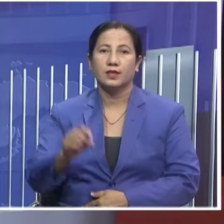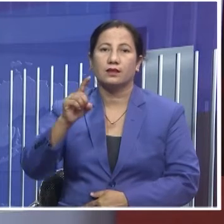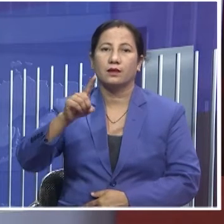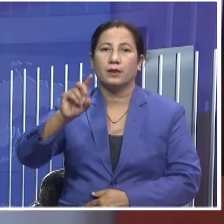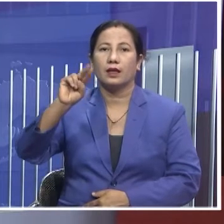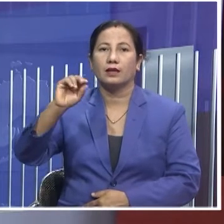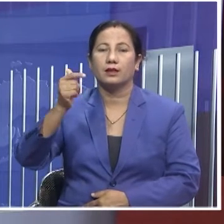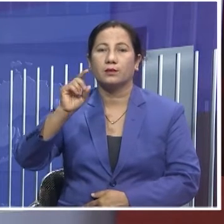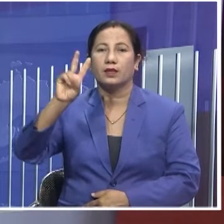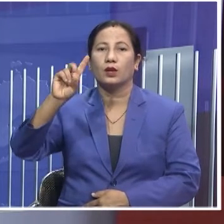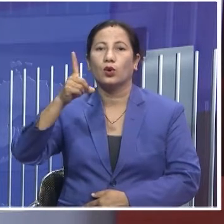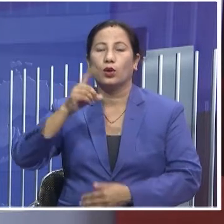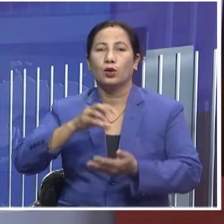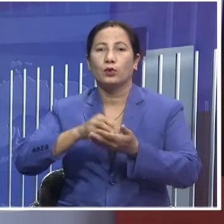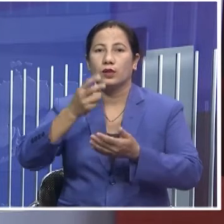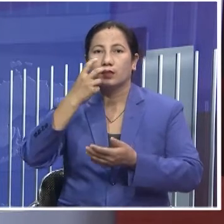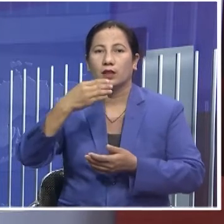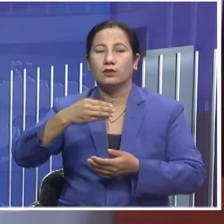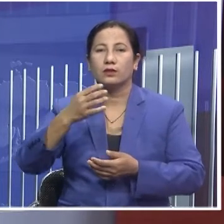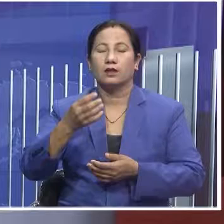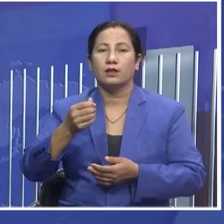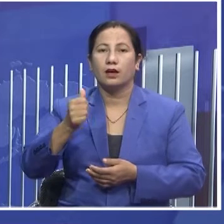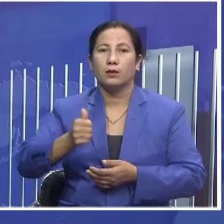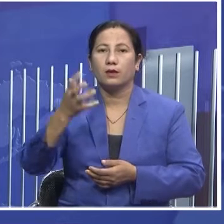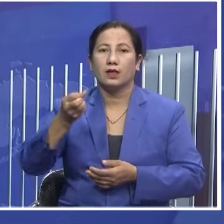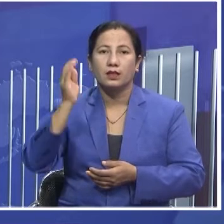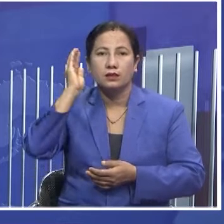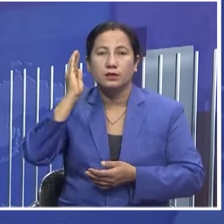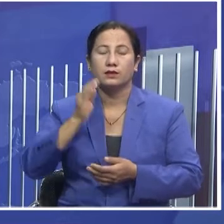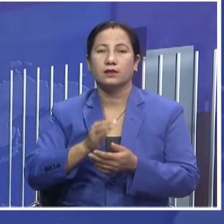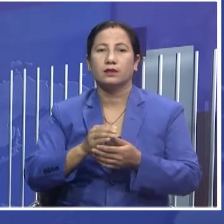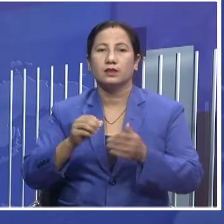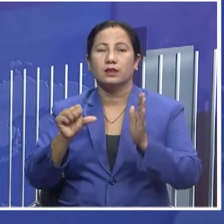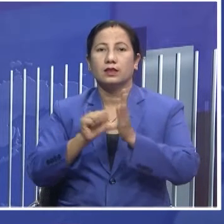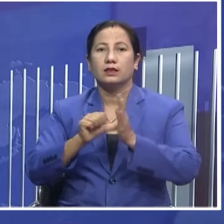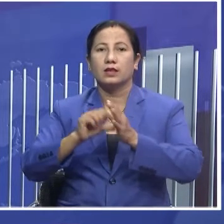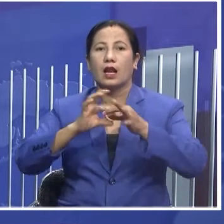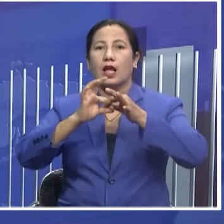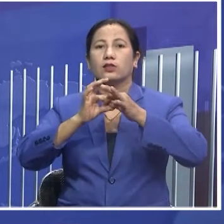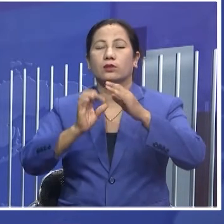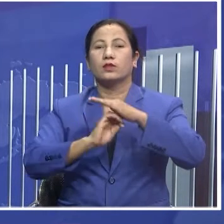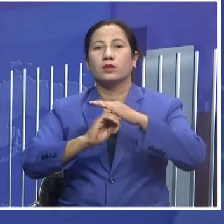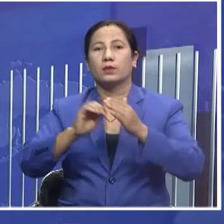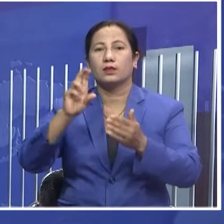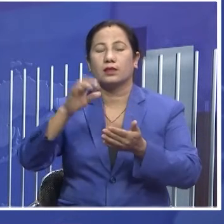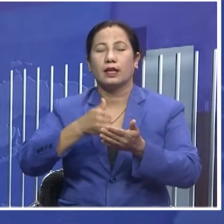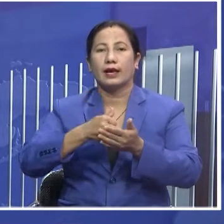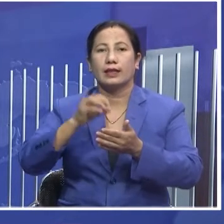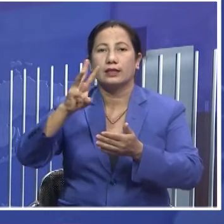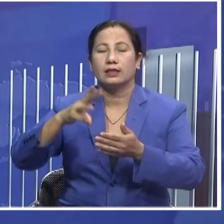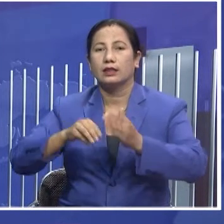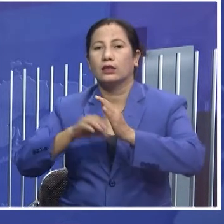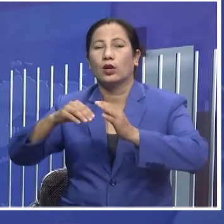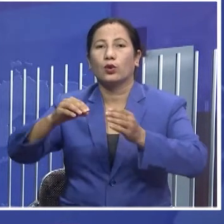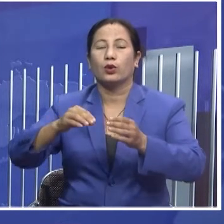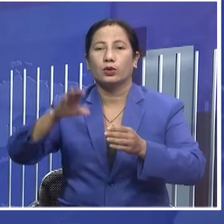तपाईँ एनटीभी कोहलपुर हेर्दै हुनुहुन्छ। अब बाँकी समाचार। जिल्ला समन्वय समिति दाङले तीनै तहको सरकारका